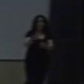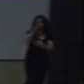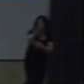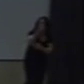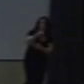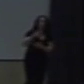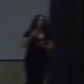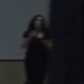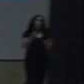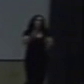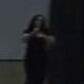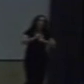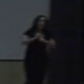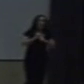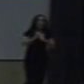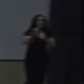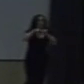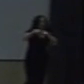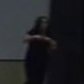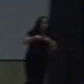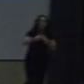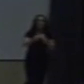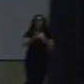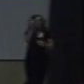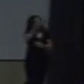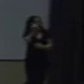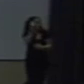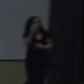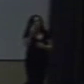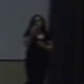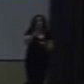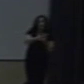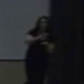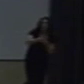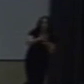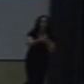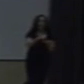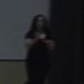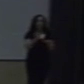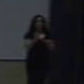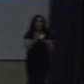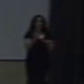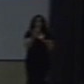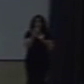contextualitzar, de rumiar, de reflexionar. Imagina't amb l'altre, no? També. És...